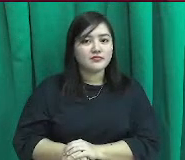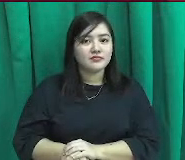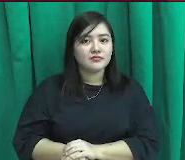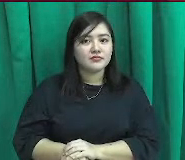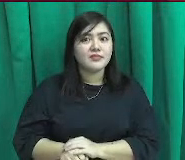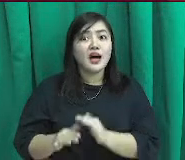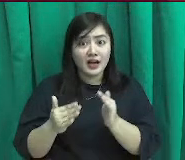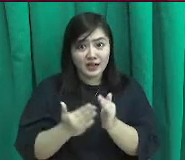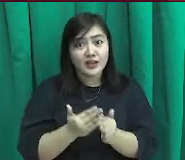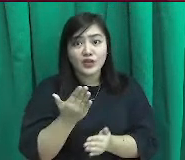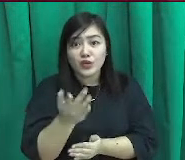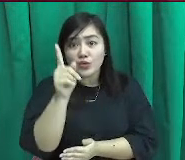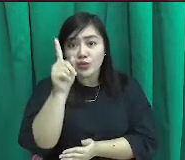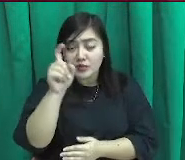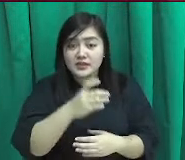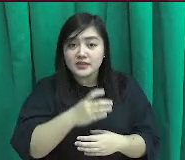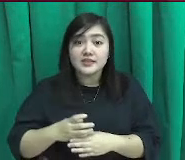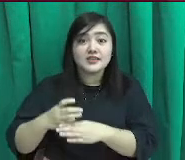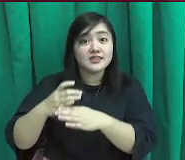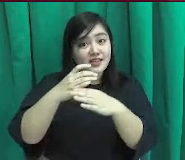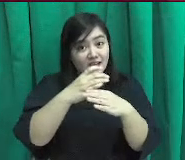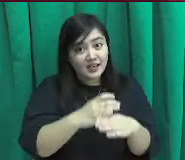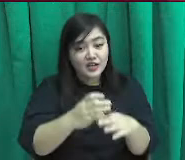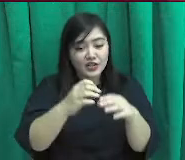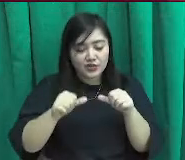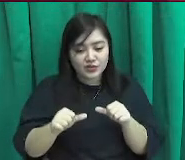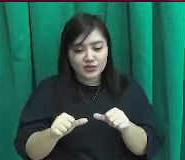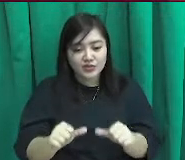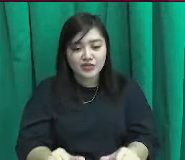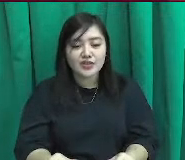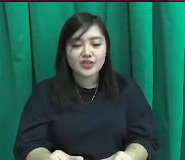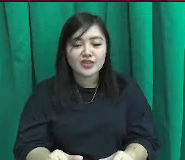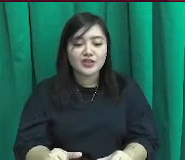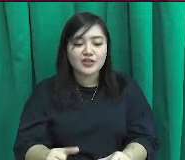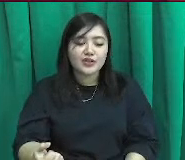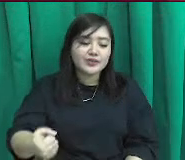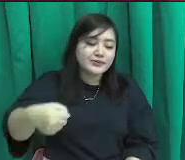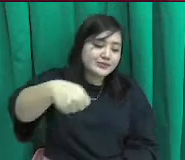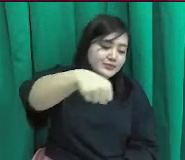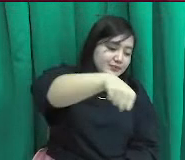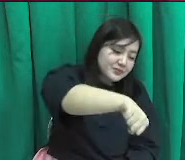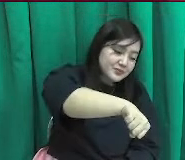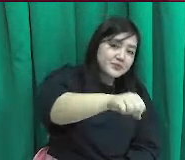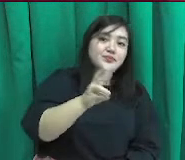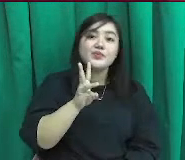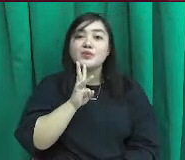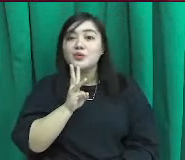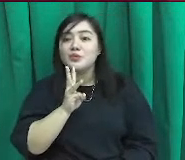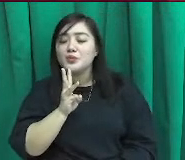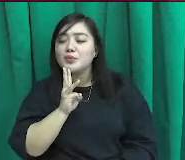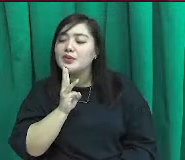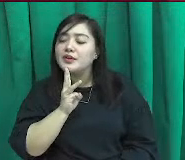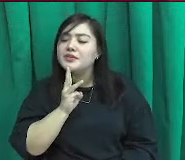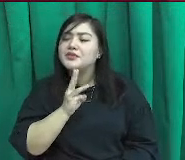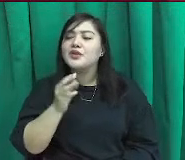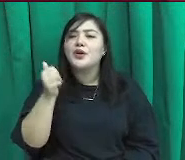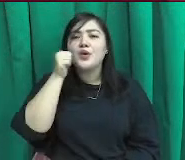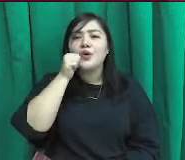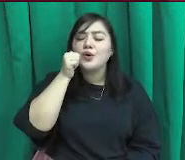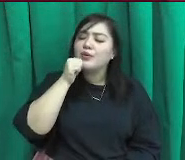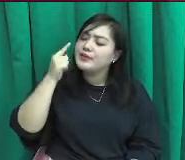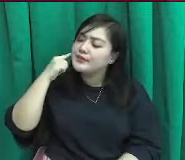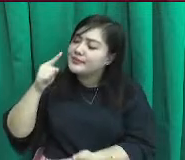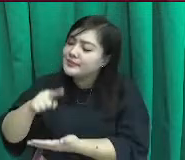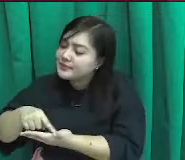pagtubo niyan. Aalagaan pa natin yan. Didiligan mo yan. May tamang oras kasi silipin mo yan. Meron pa